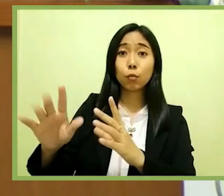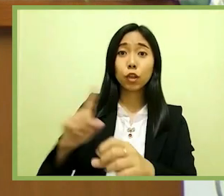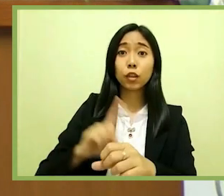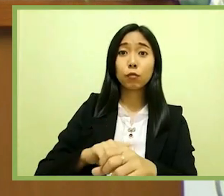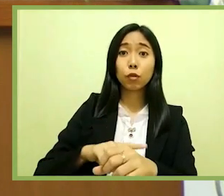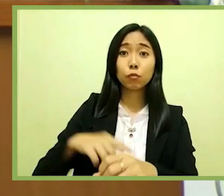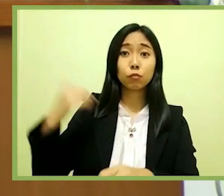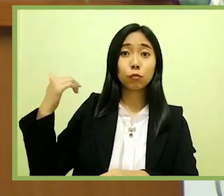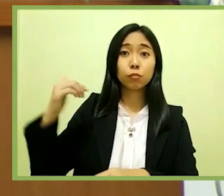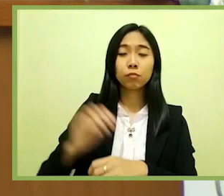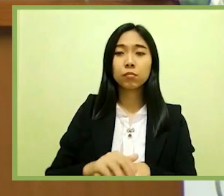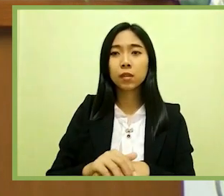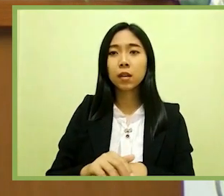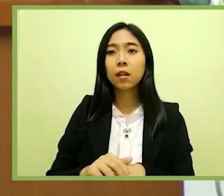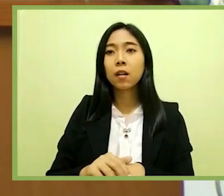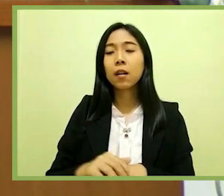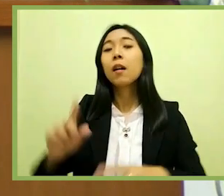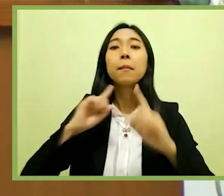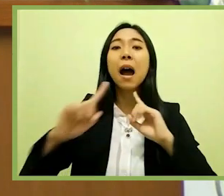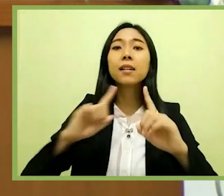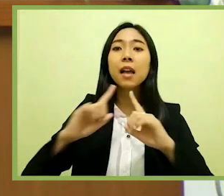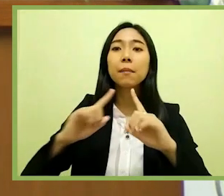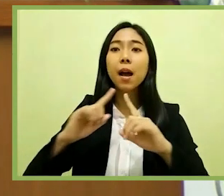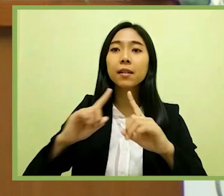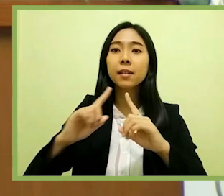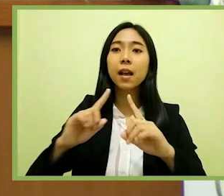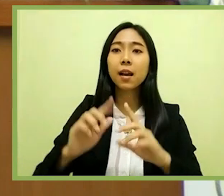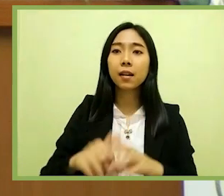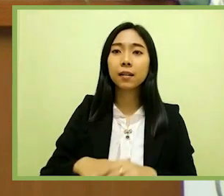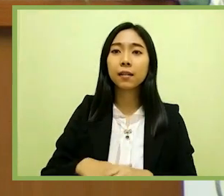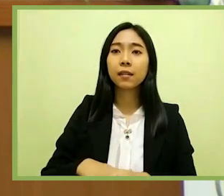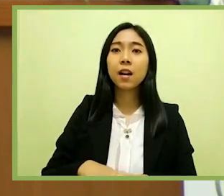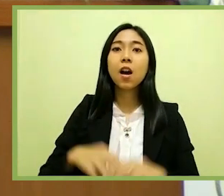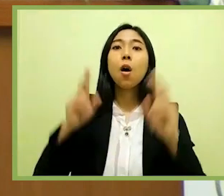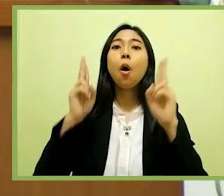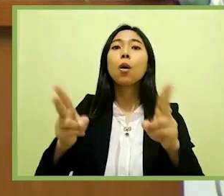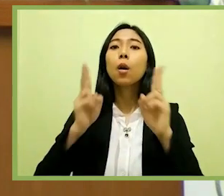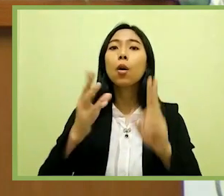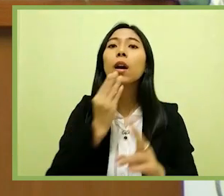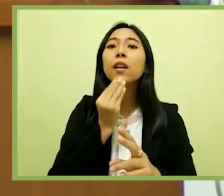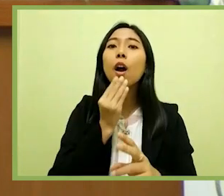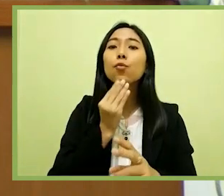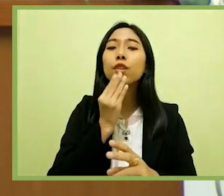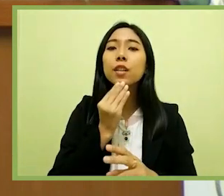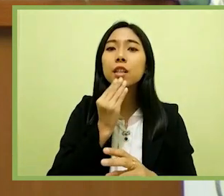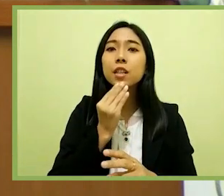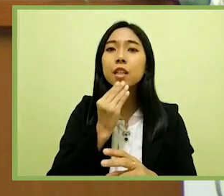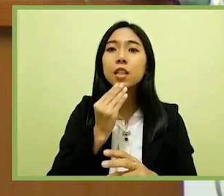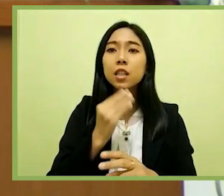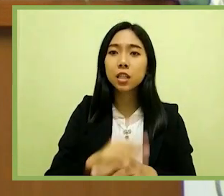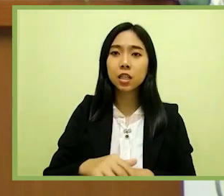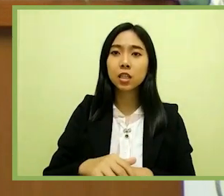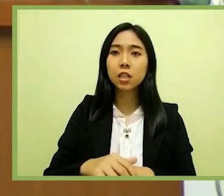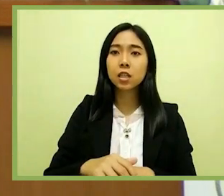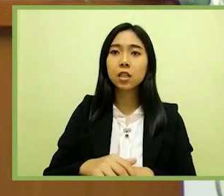itu adalah sebenarnya bahasa sehari-hari orang Yahudi perantauan, yaitu